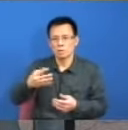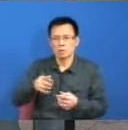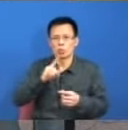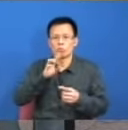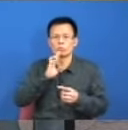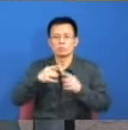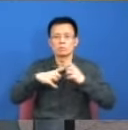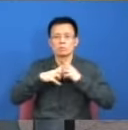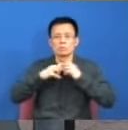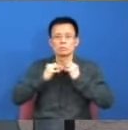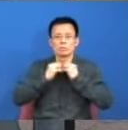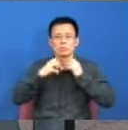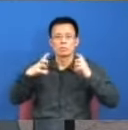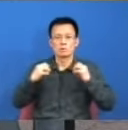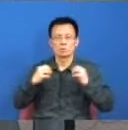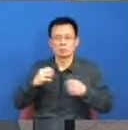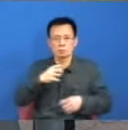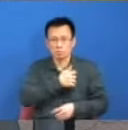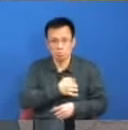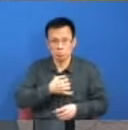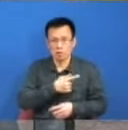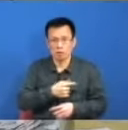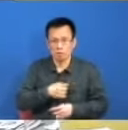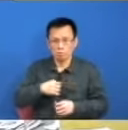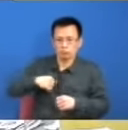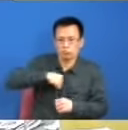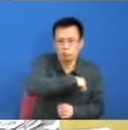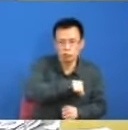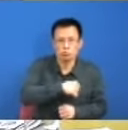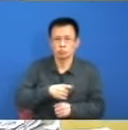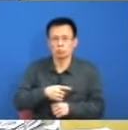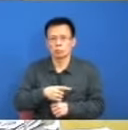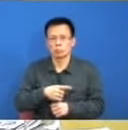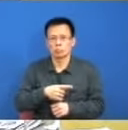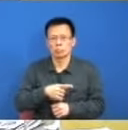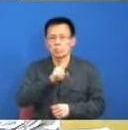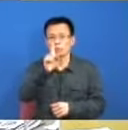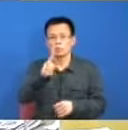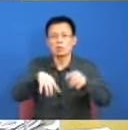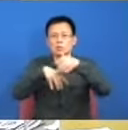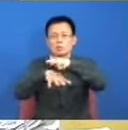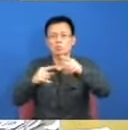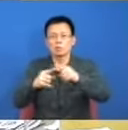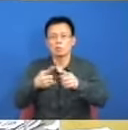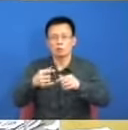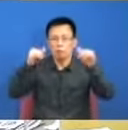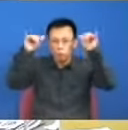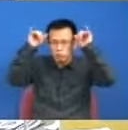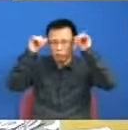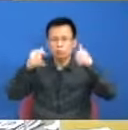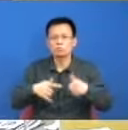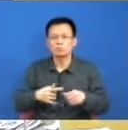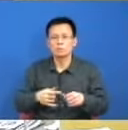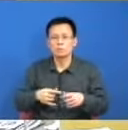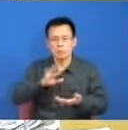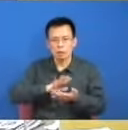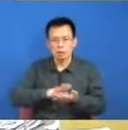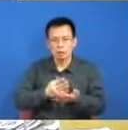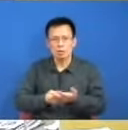哋係嚇涉嫌懷疑啊碰撞到咧，佢就會話咧，點解你哋示威人士咧係用嗰啲咁激烈嘅行動？但係佢唔去深